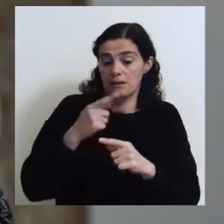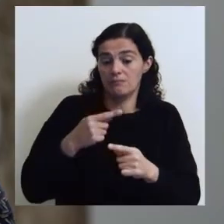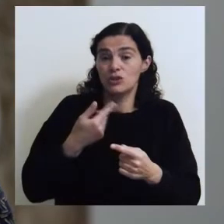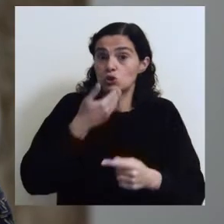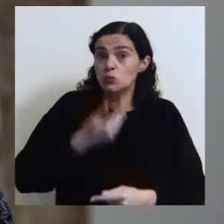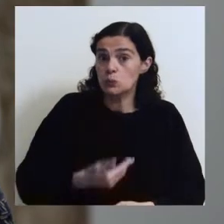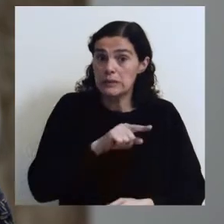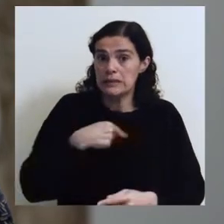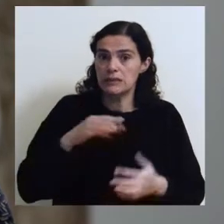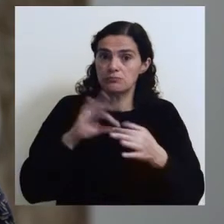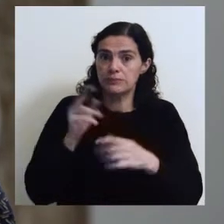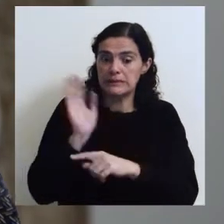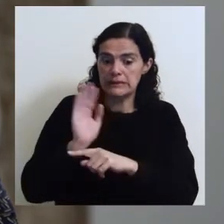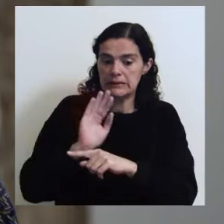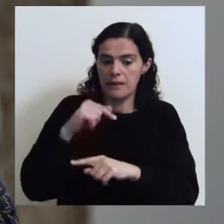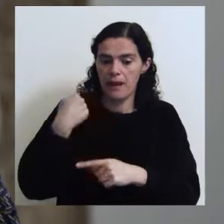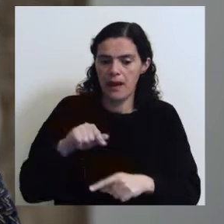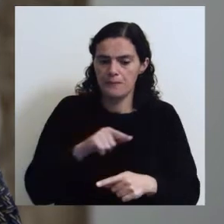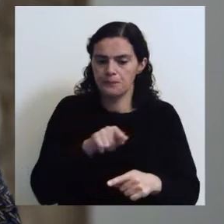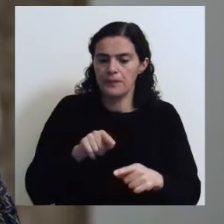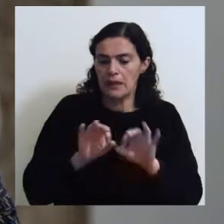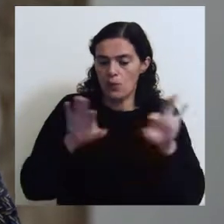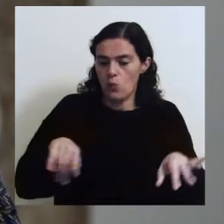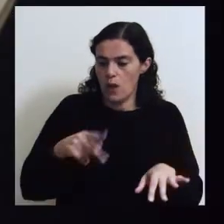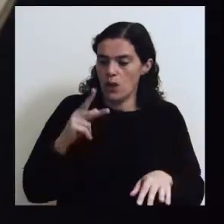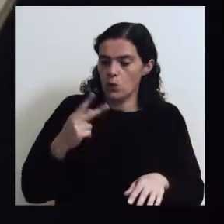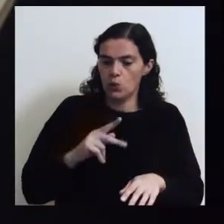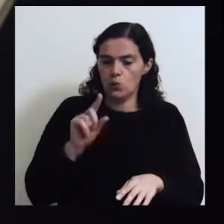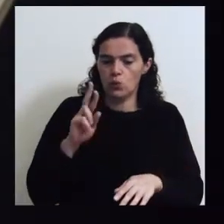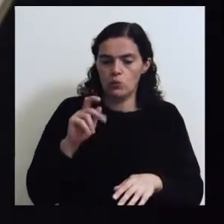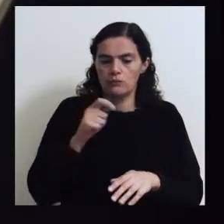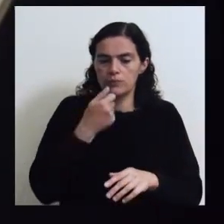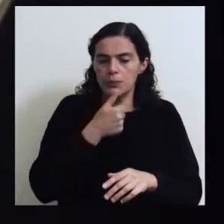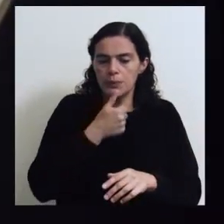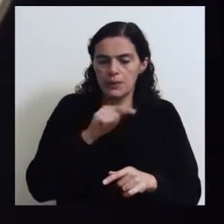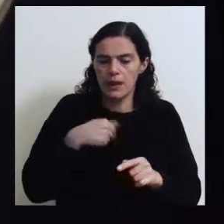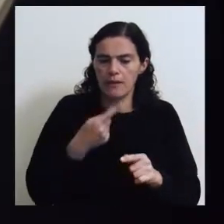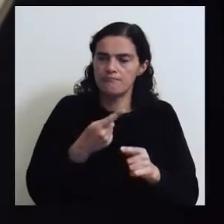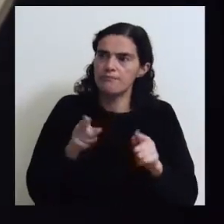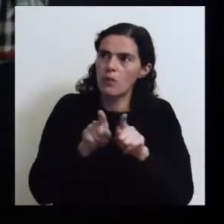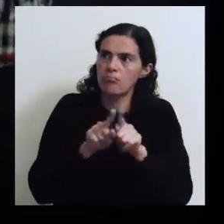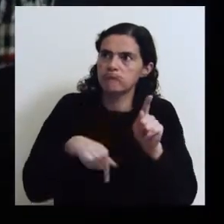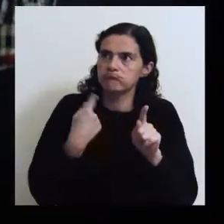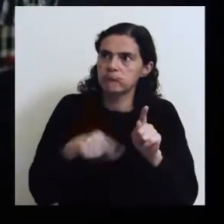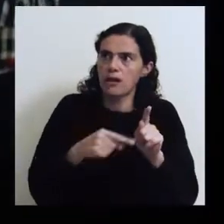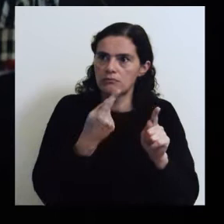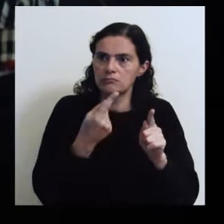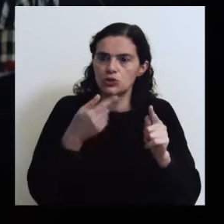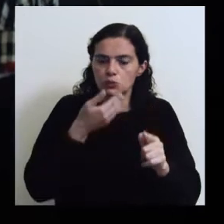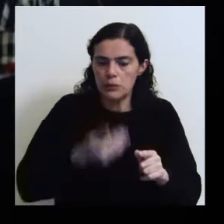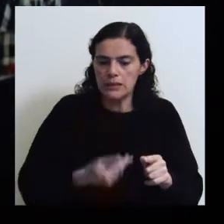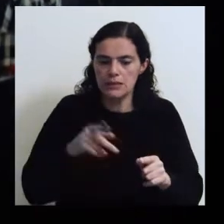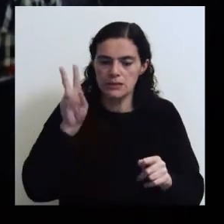réalisons l'expérience du cinéma telle que la conçoit Klug, à savoir une expérience de la